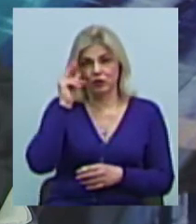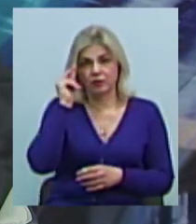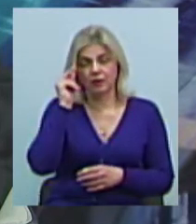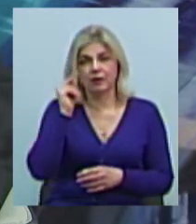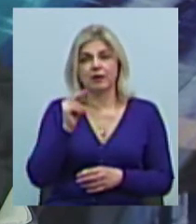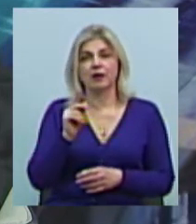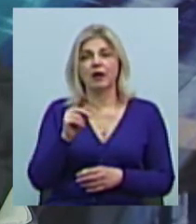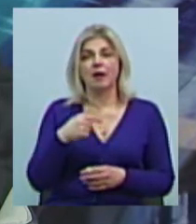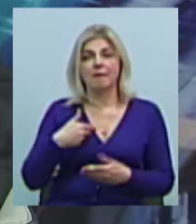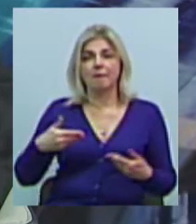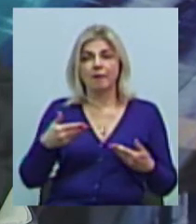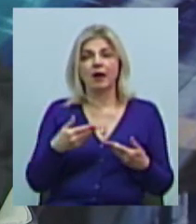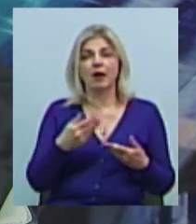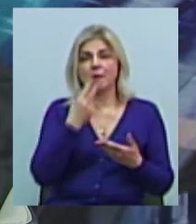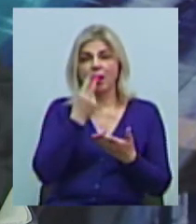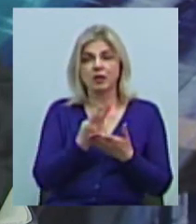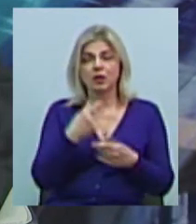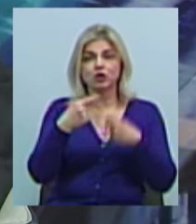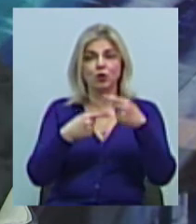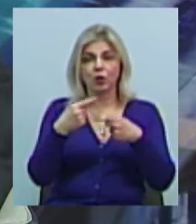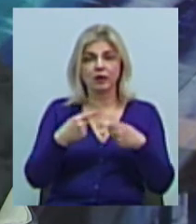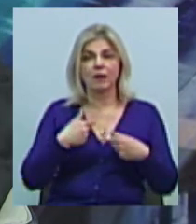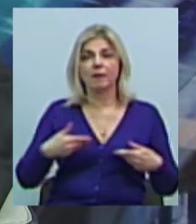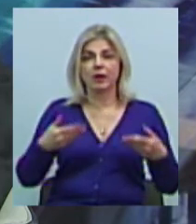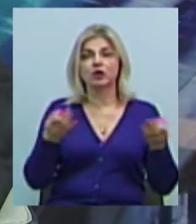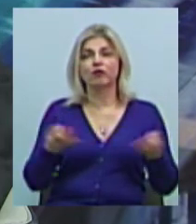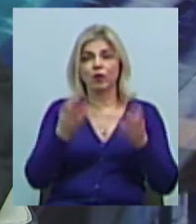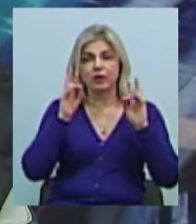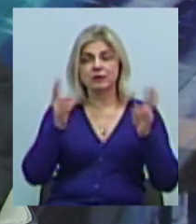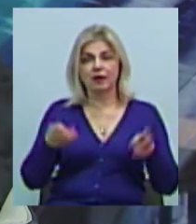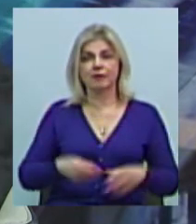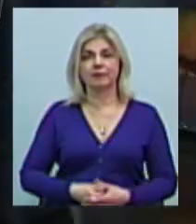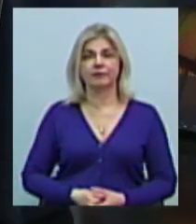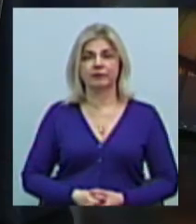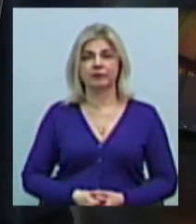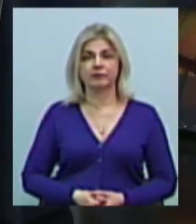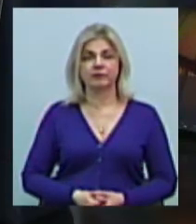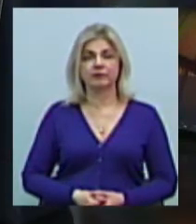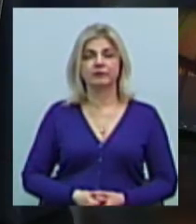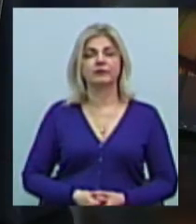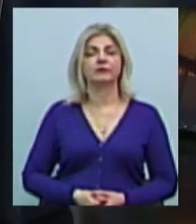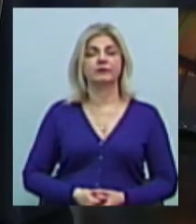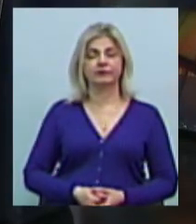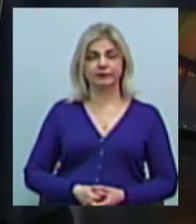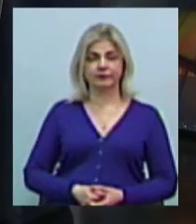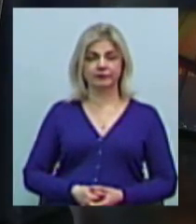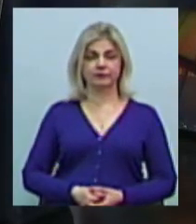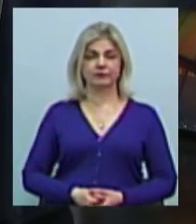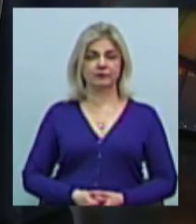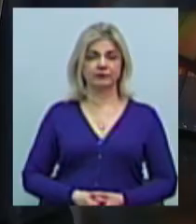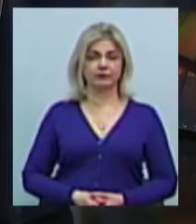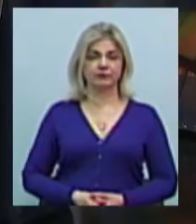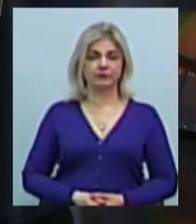Нужно показания дать счетчиков. Мы ничего не знаем. Так, ми зрозуміли вас, да. Валентин Володимирович, будь ласка.